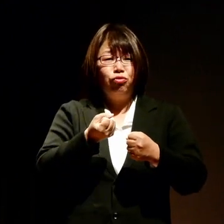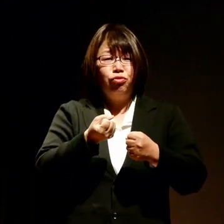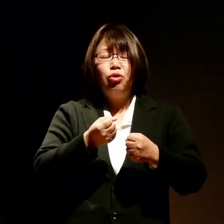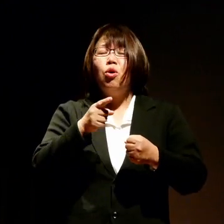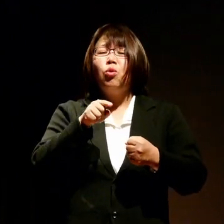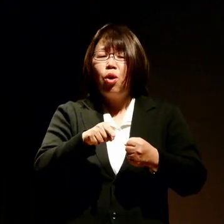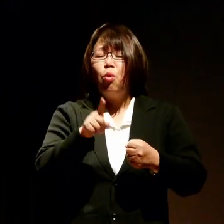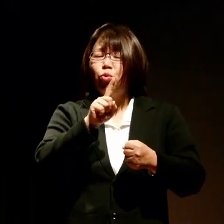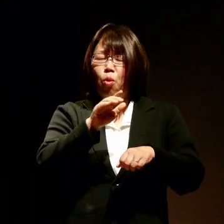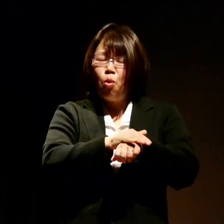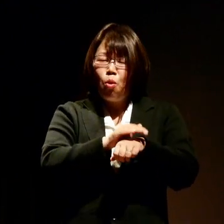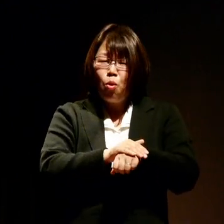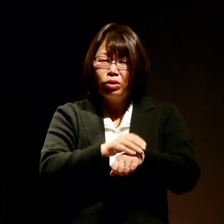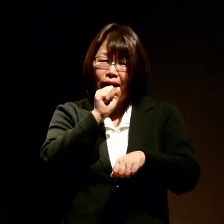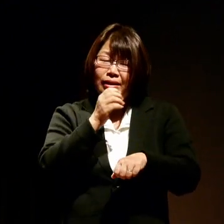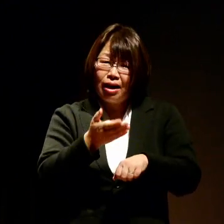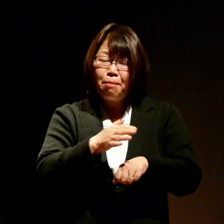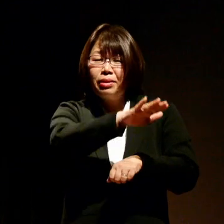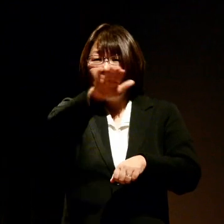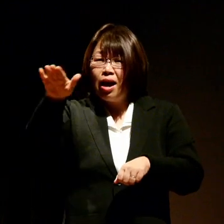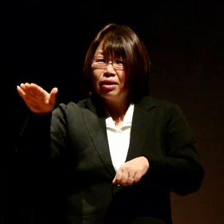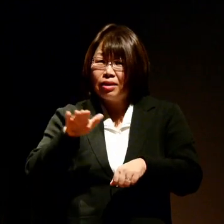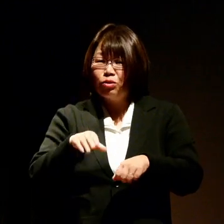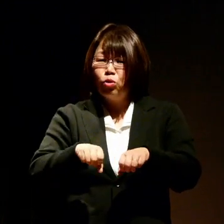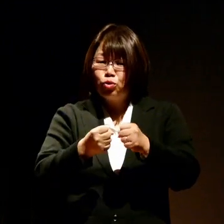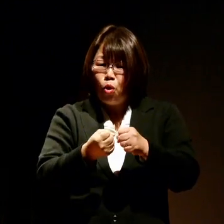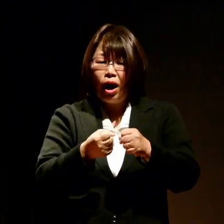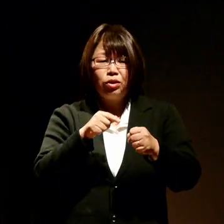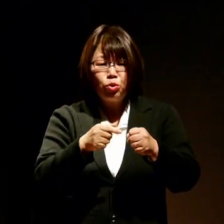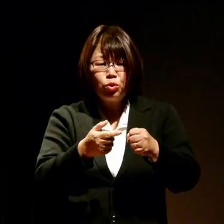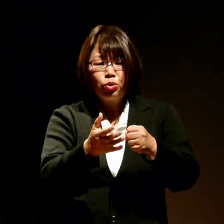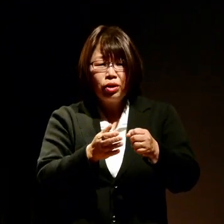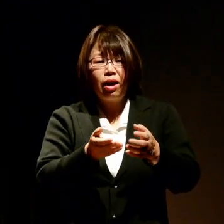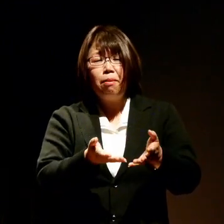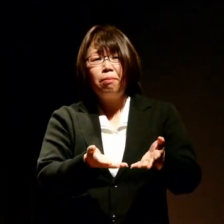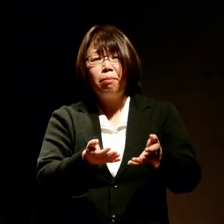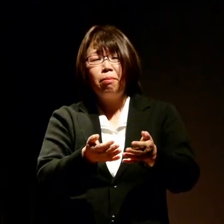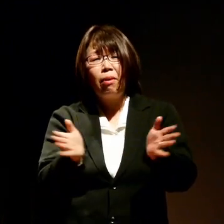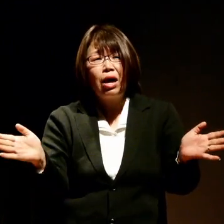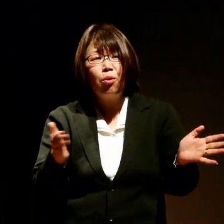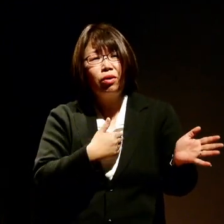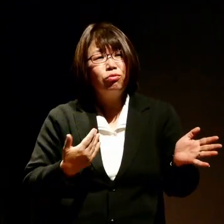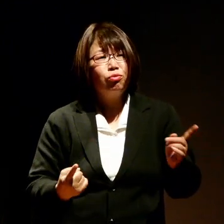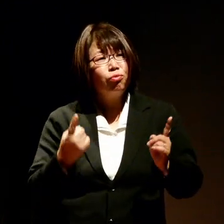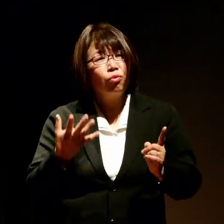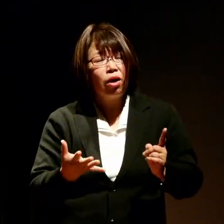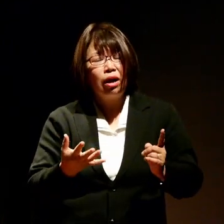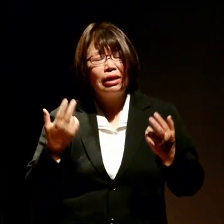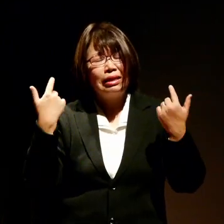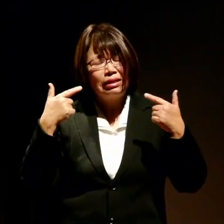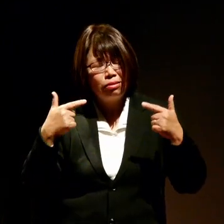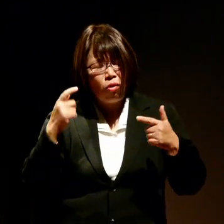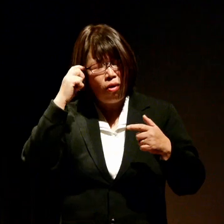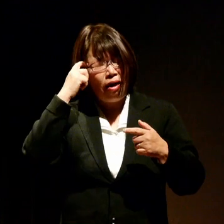たら皆さんの障害という括りから出せるのかっていうところを日々